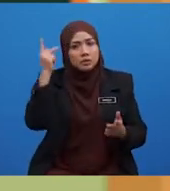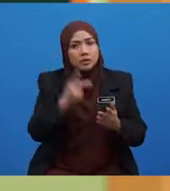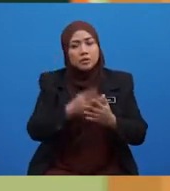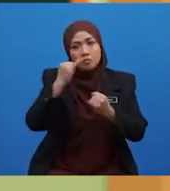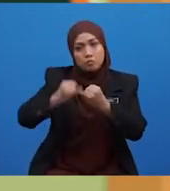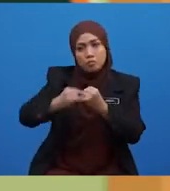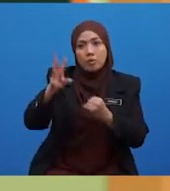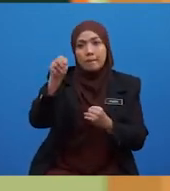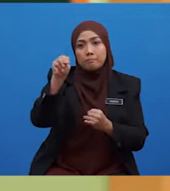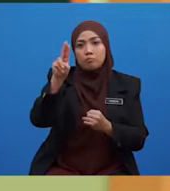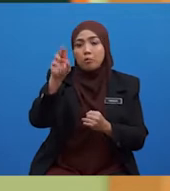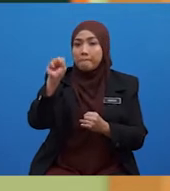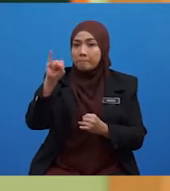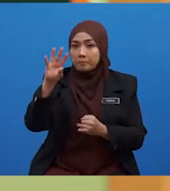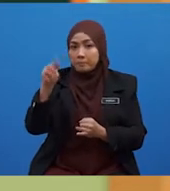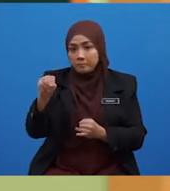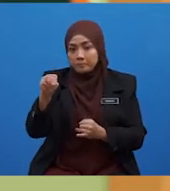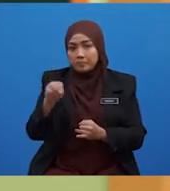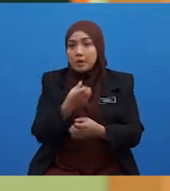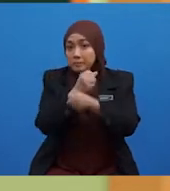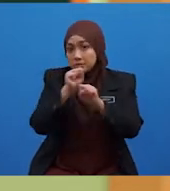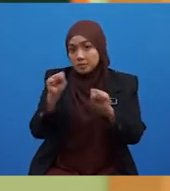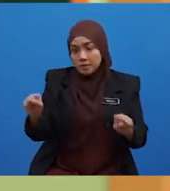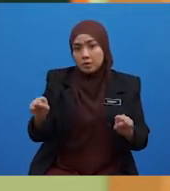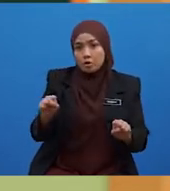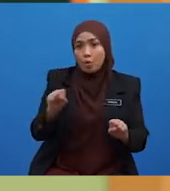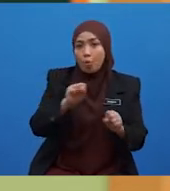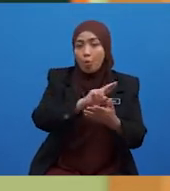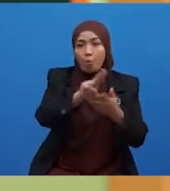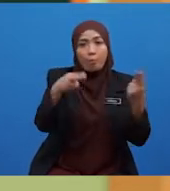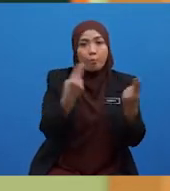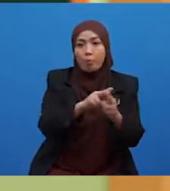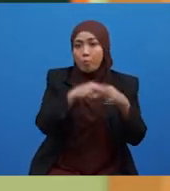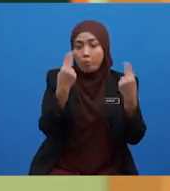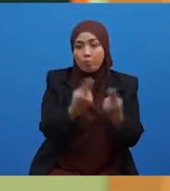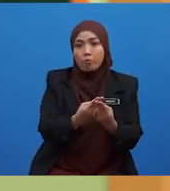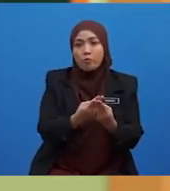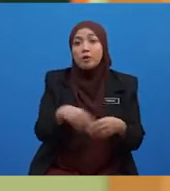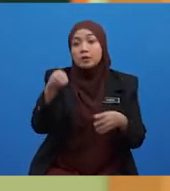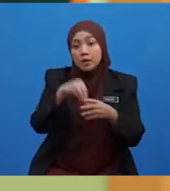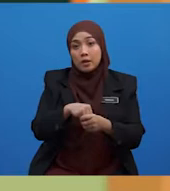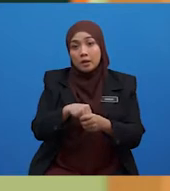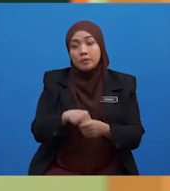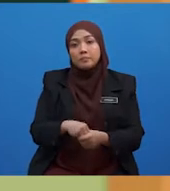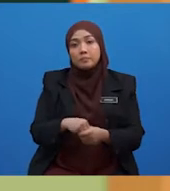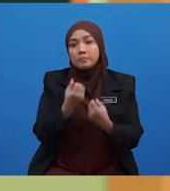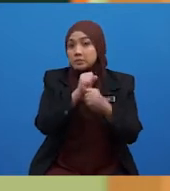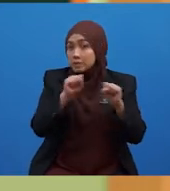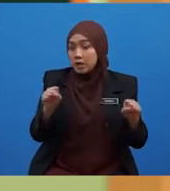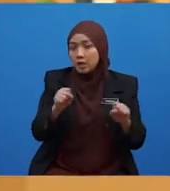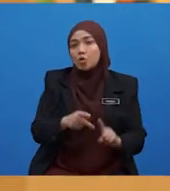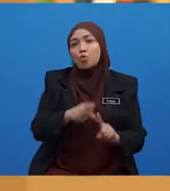pada penghujung musim, persediaan umum dan lebih kerap digunakan dalam musim persediaan